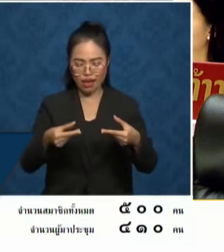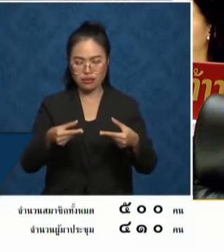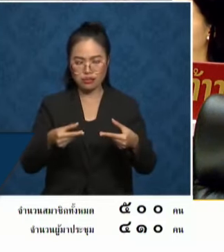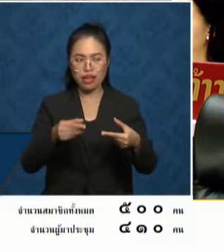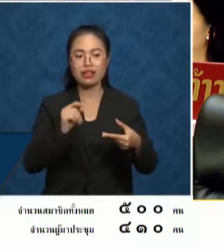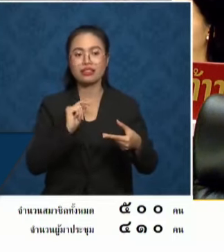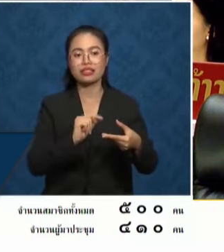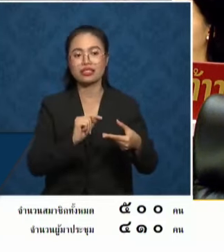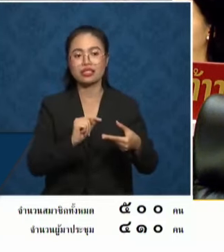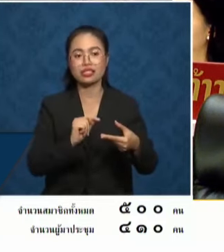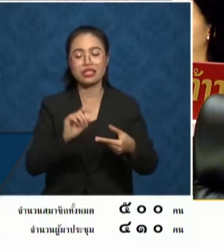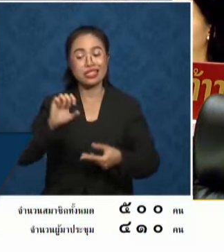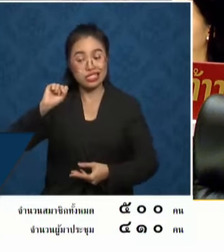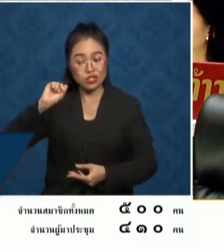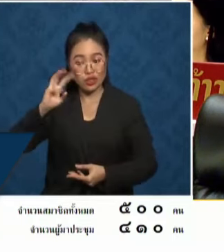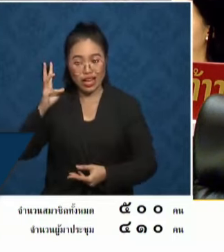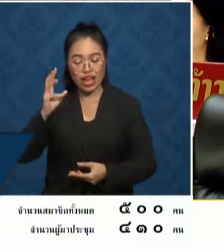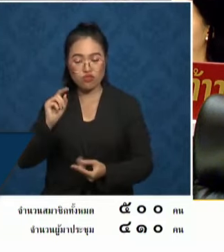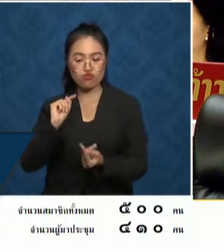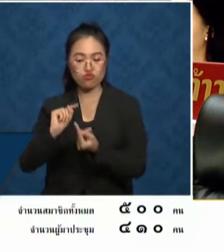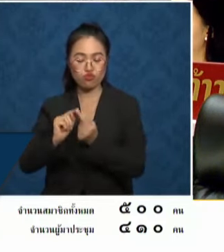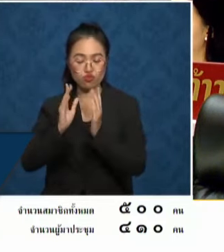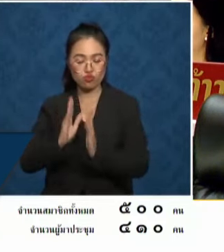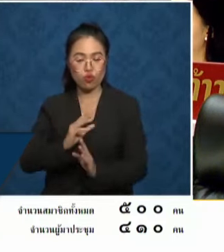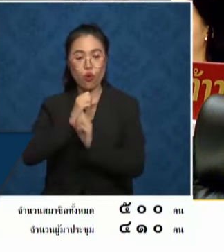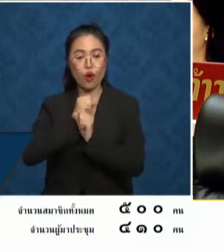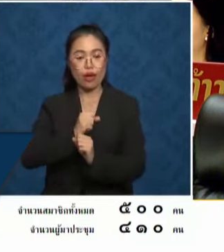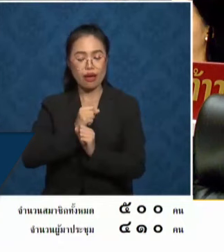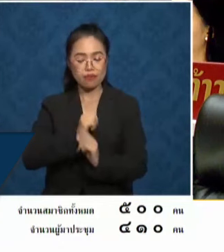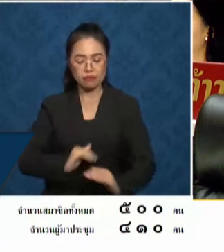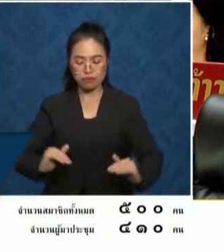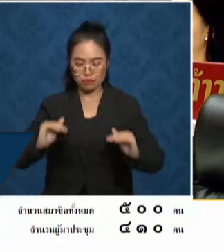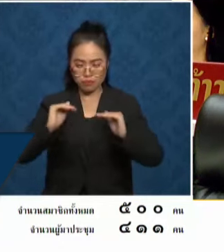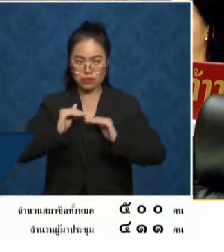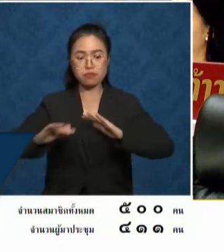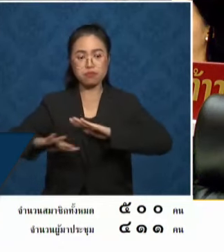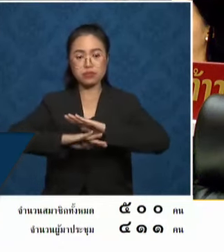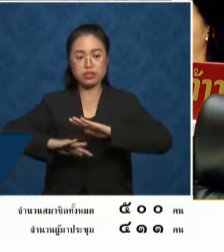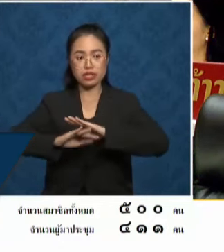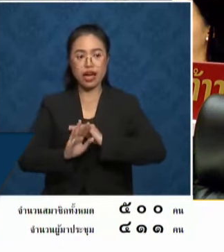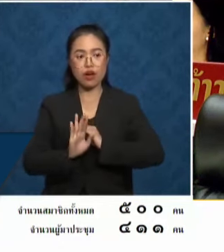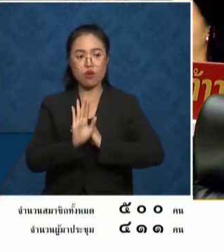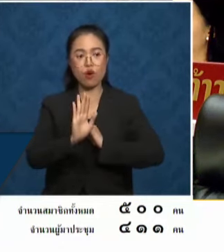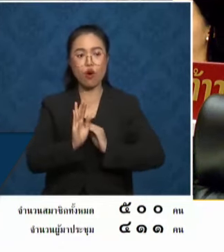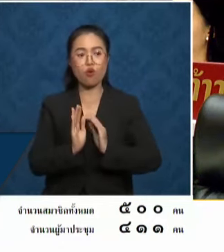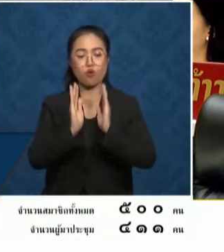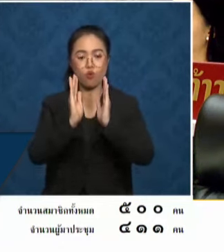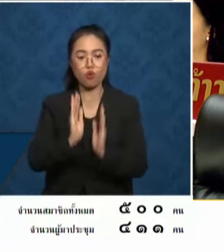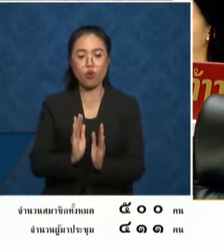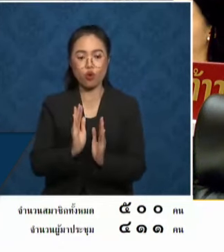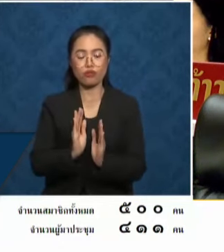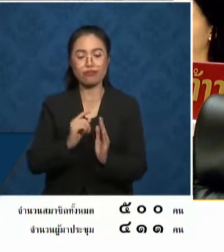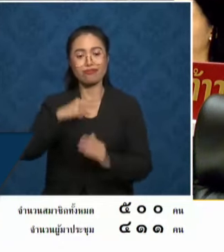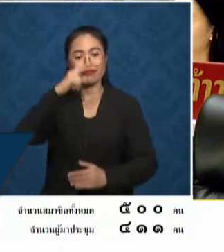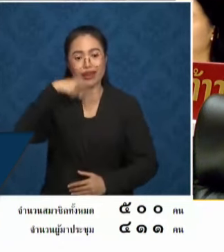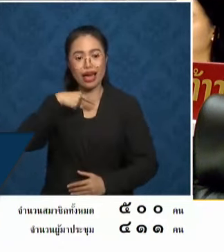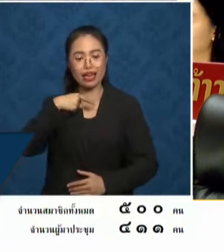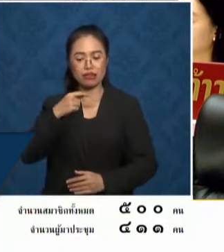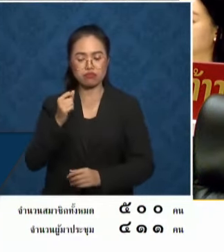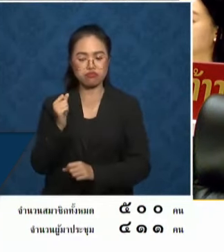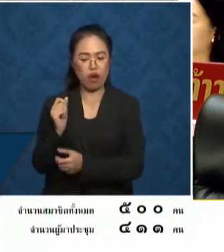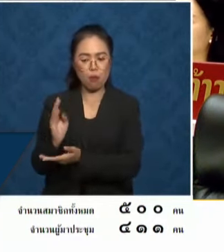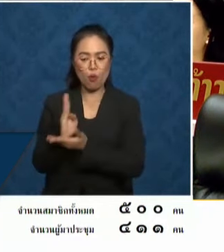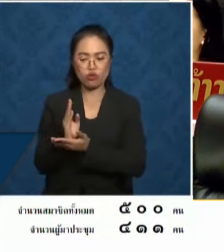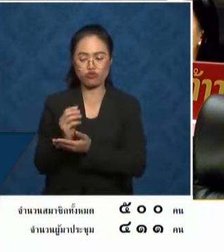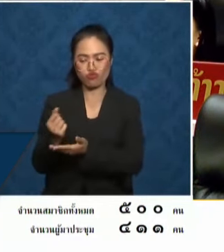คะสวัสดิการผู้สูงอายุนะคะเป็นสิทธิขั้นพื้นฐานของของคนไทยนะคะมันไม่ใช่บุญคุณไม่ใช่การ